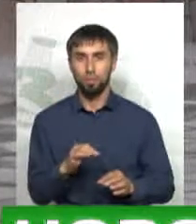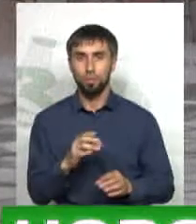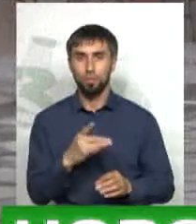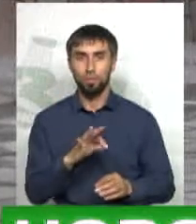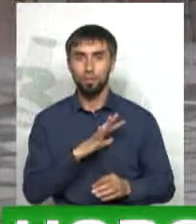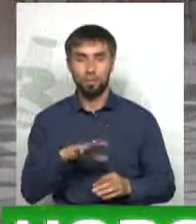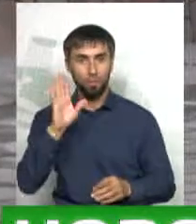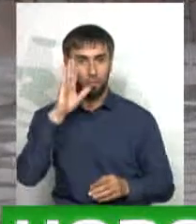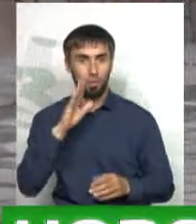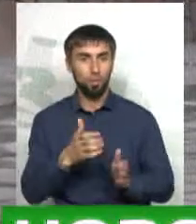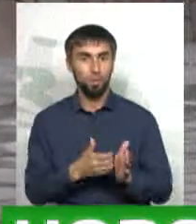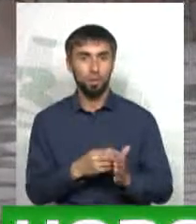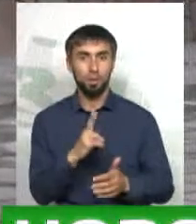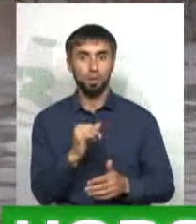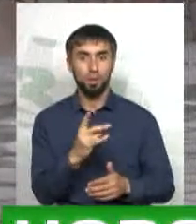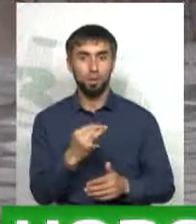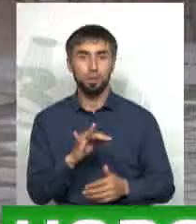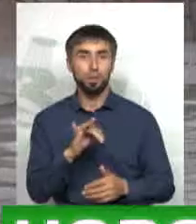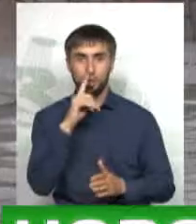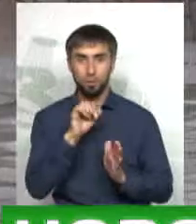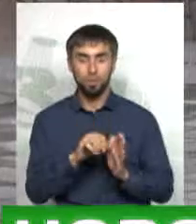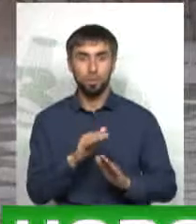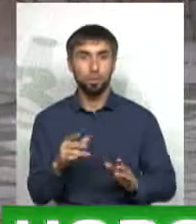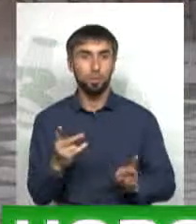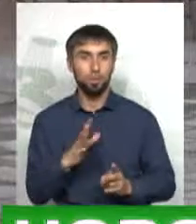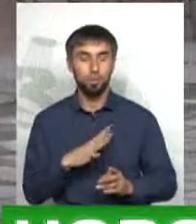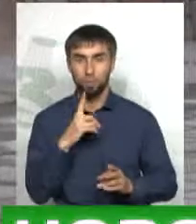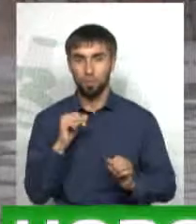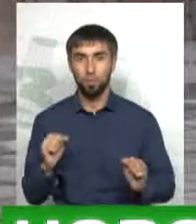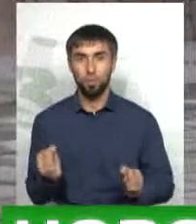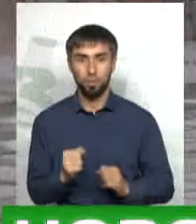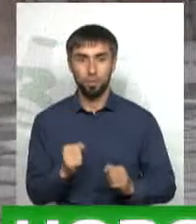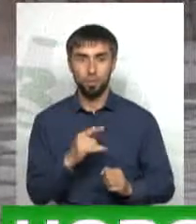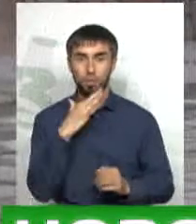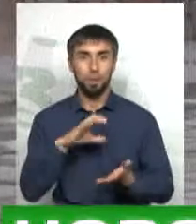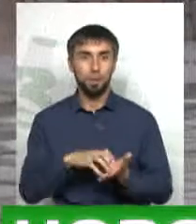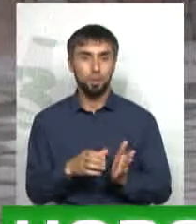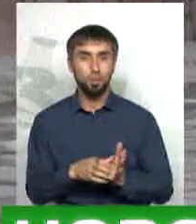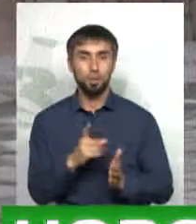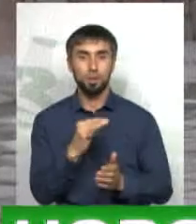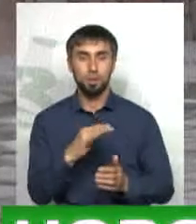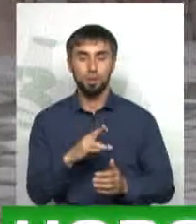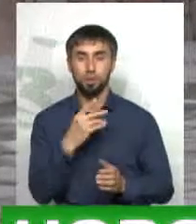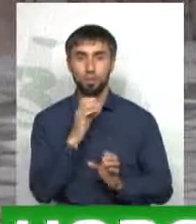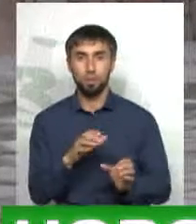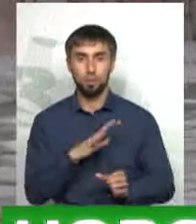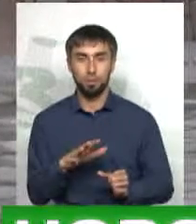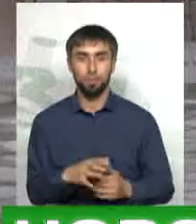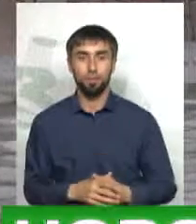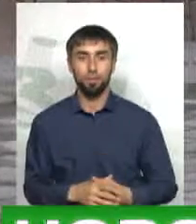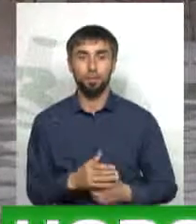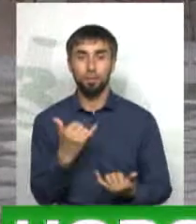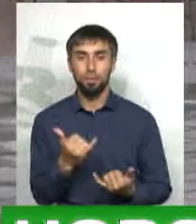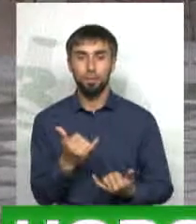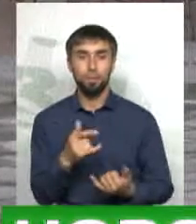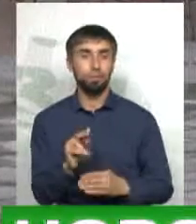Абсолютно не было воды, отсутствовала канализация, а зимой детям приходилось мерзнуть. Многие кабинеты в здании не отапливались совсем.